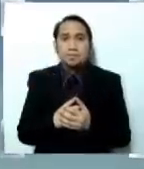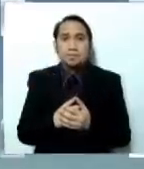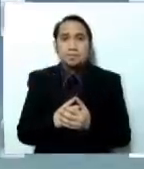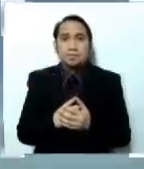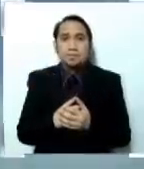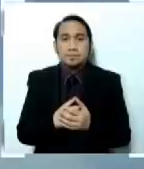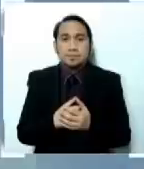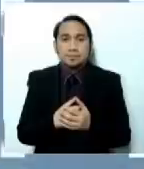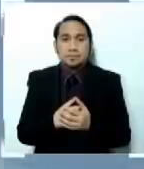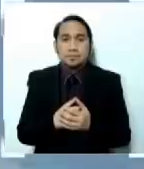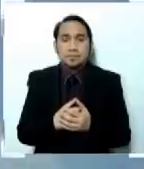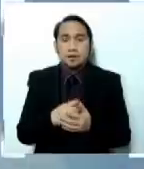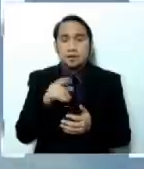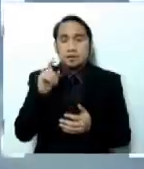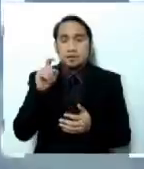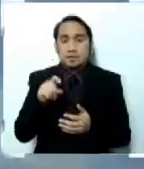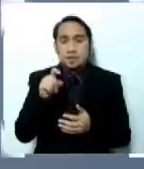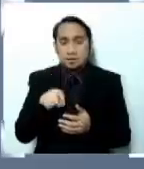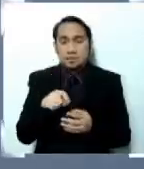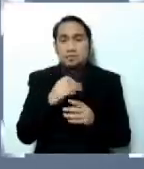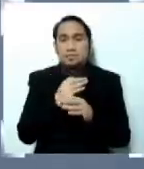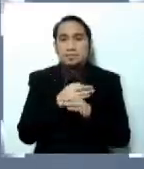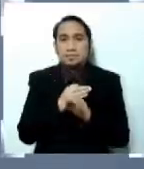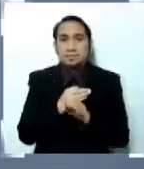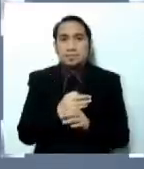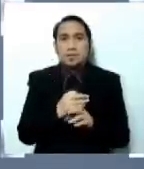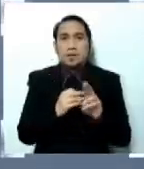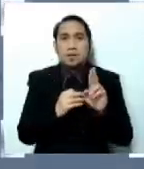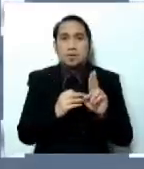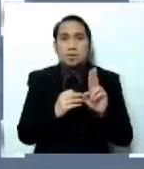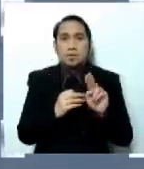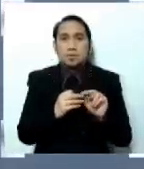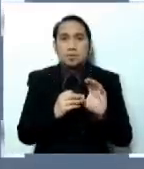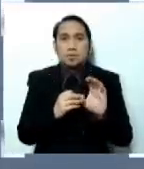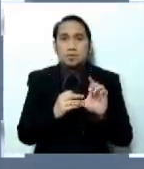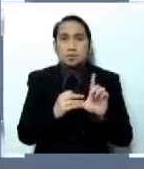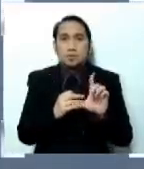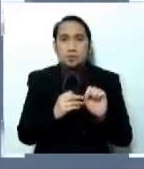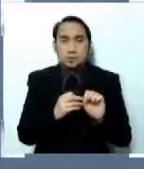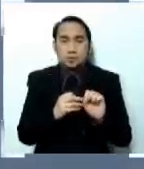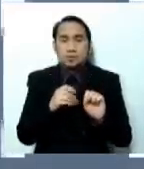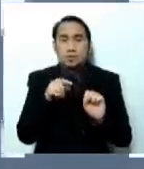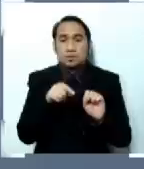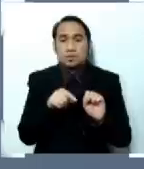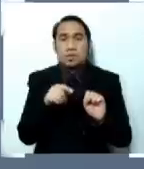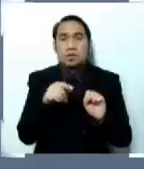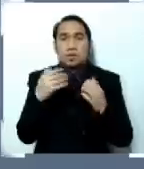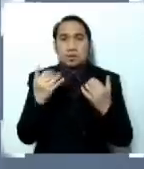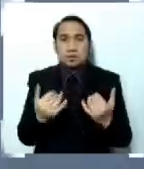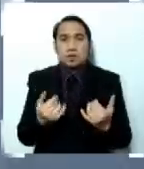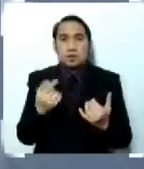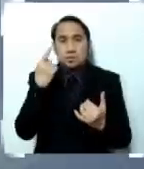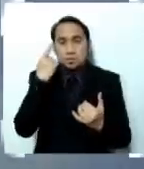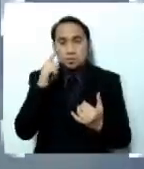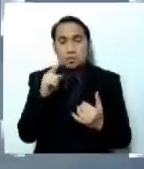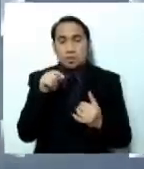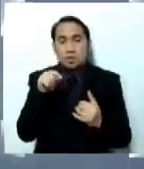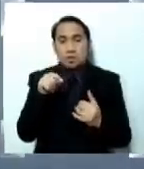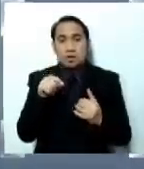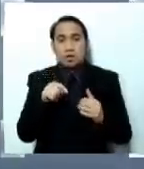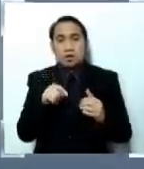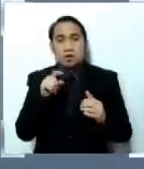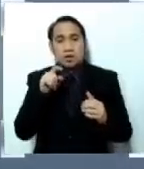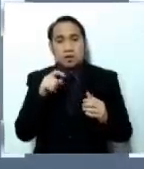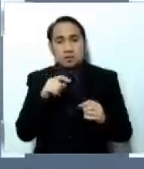Ang dapat daw ayusin sa UNCLOS ang magkapatong na claim na ito. Nasa interest daw ng bansa na isulong ang claim na ito